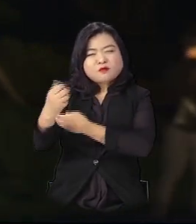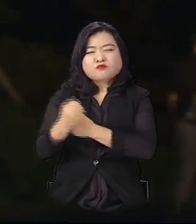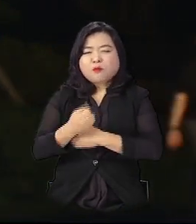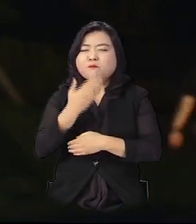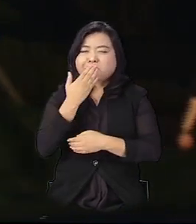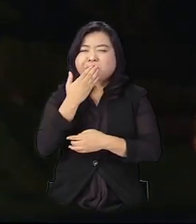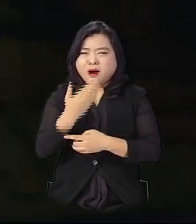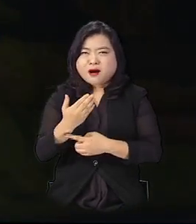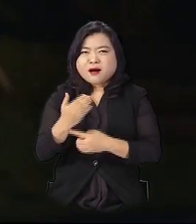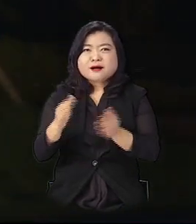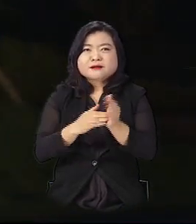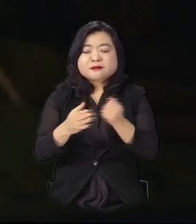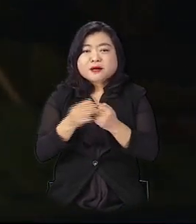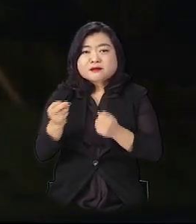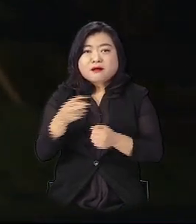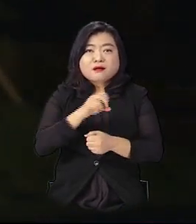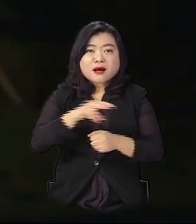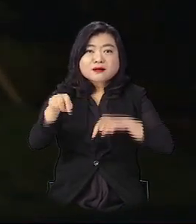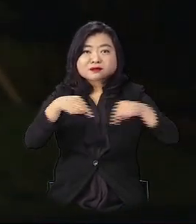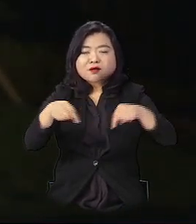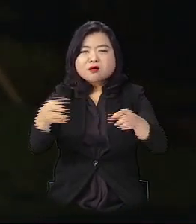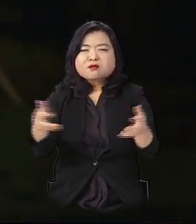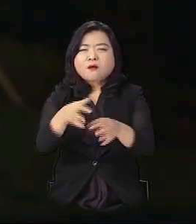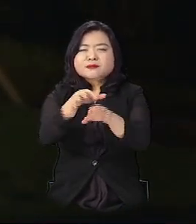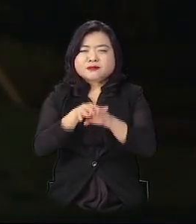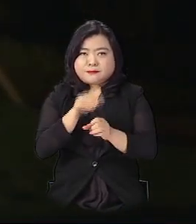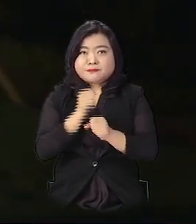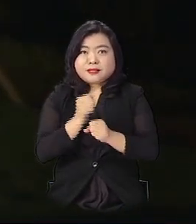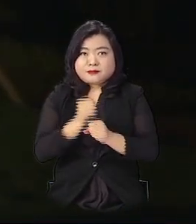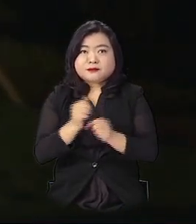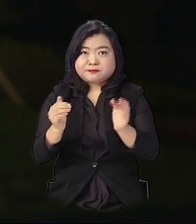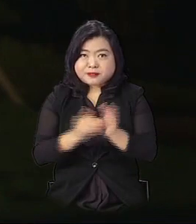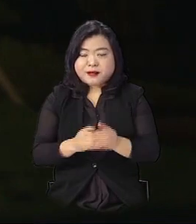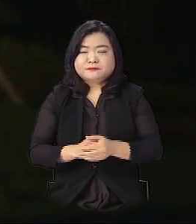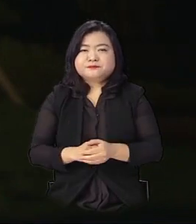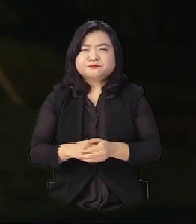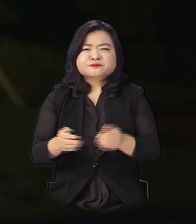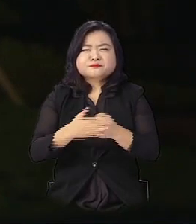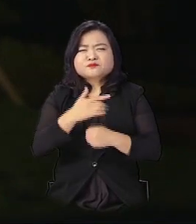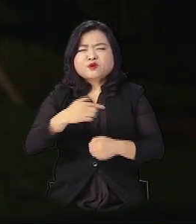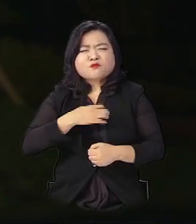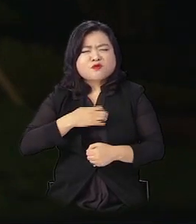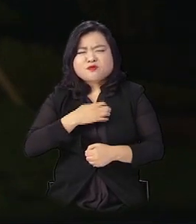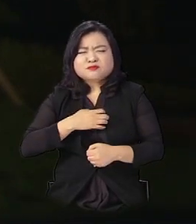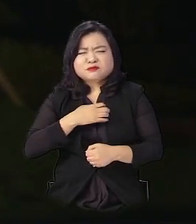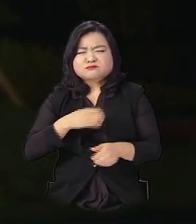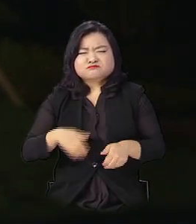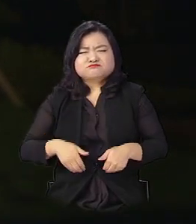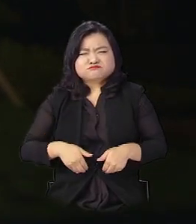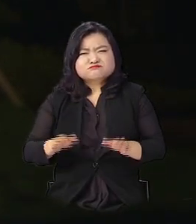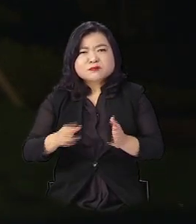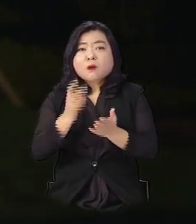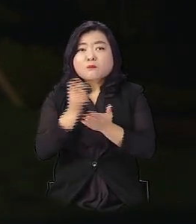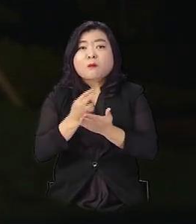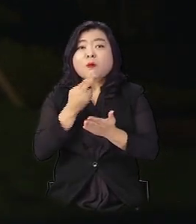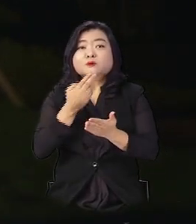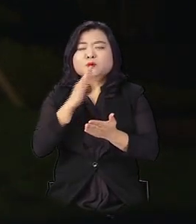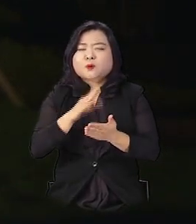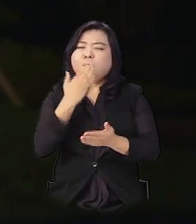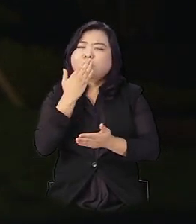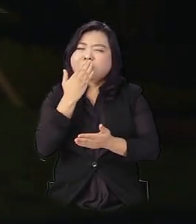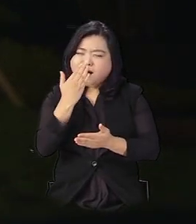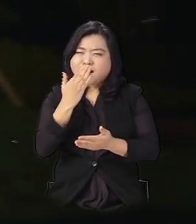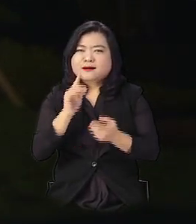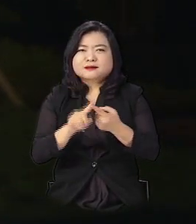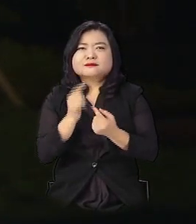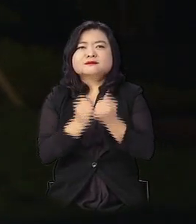수 있기 때문에, 그래서 여야정 협의체를 만들었습니다. 그래서 너무 걱정 안 하셔도 법 없이도